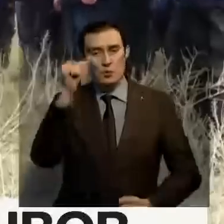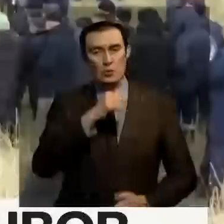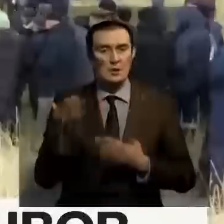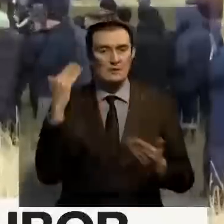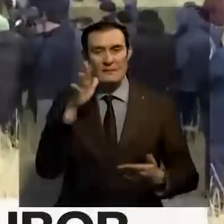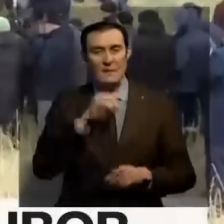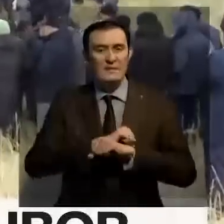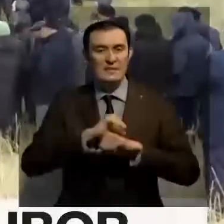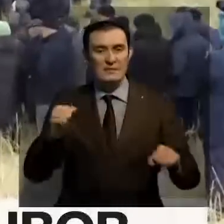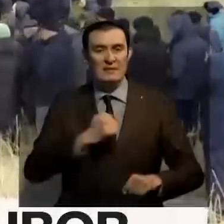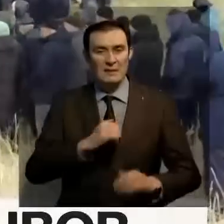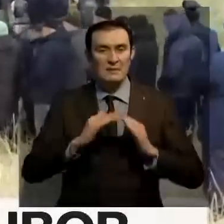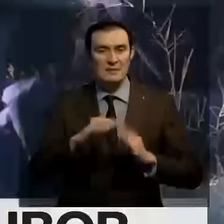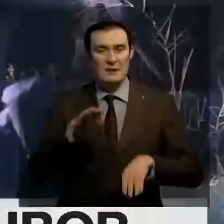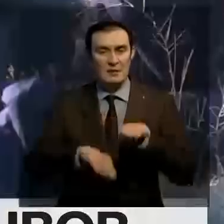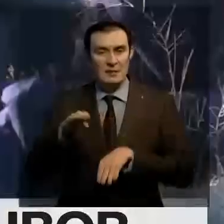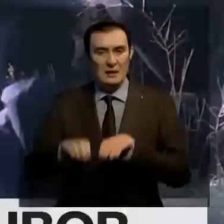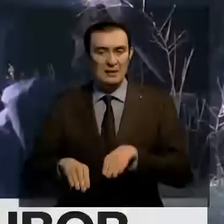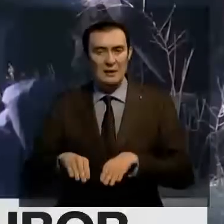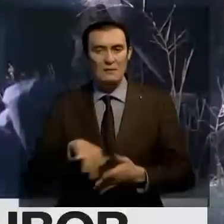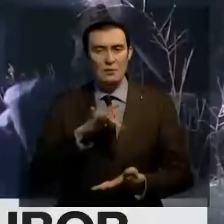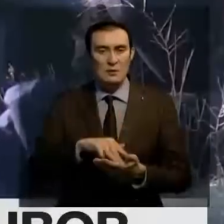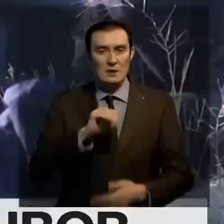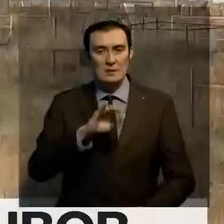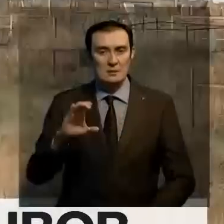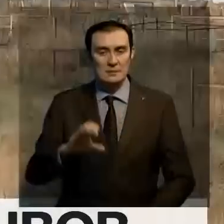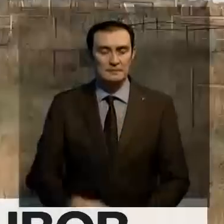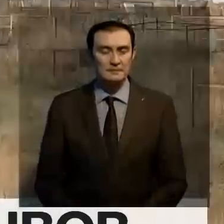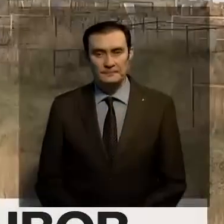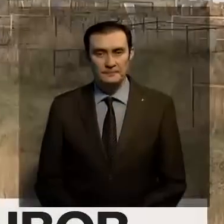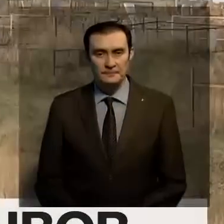при взрывах на военном складе Байзакского района.